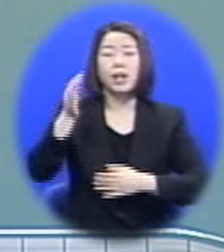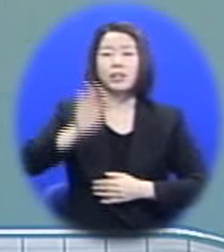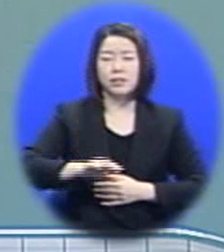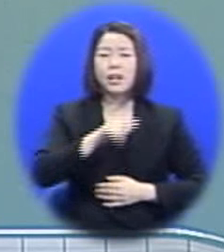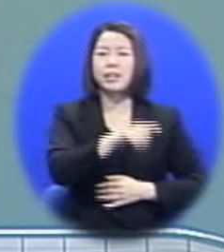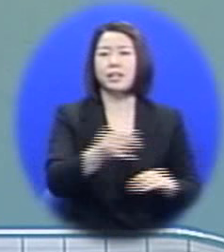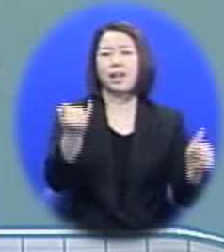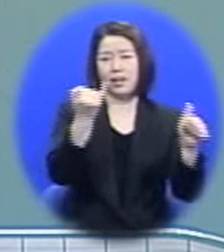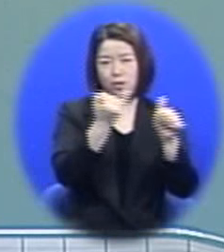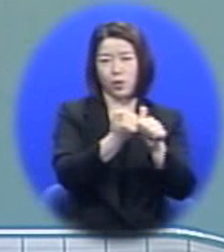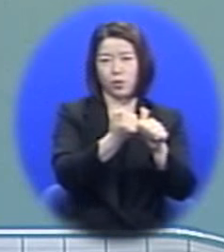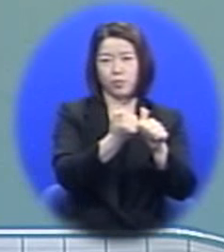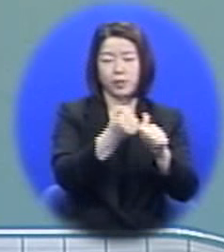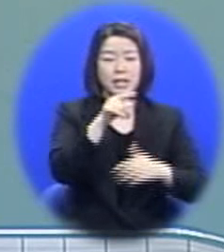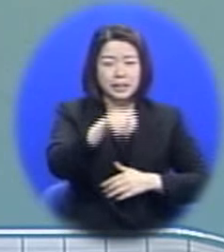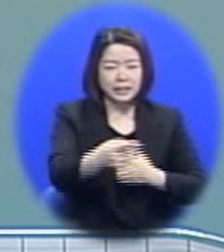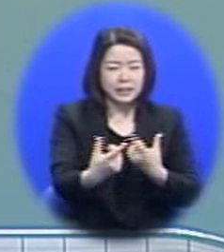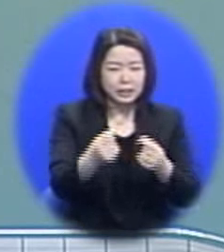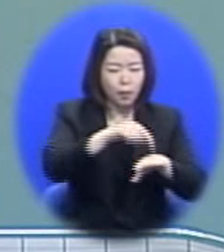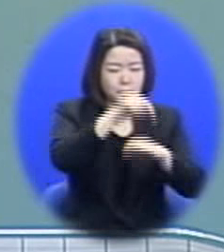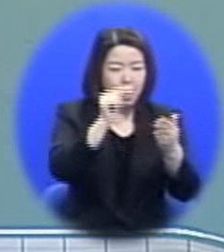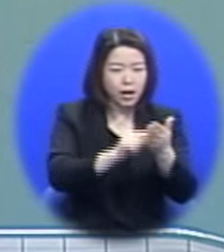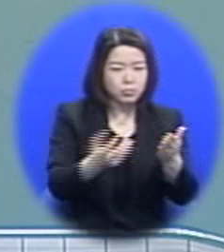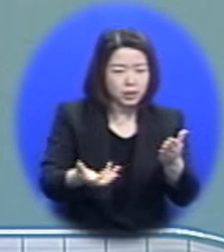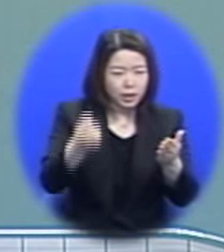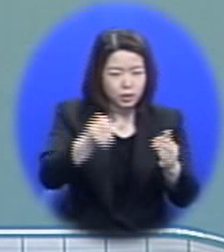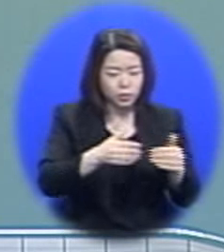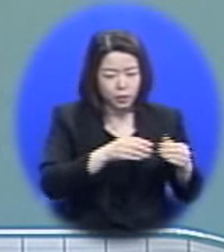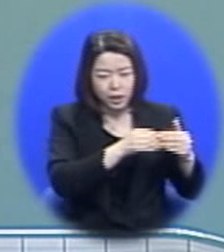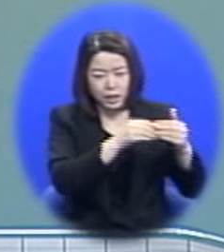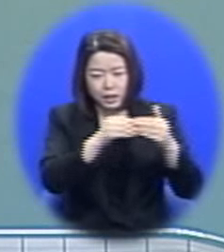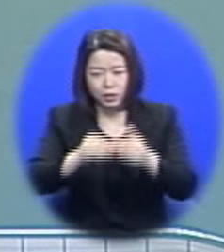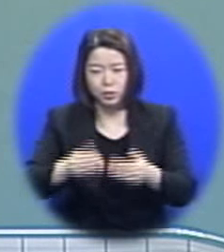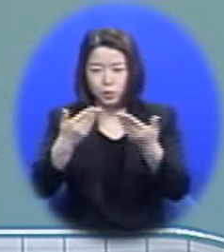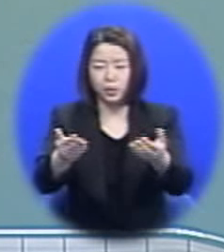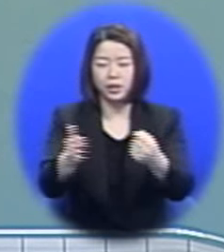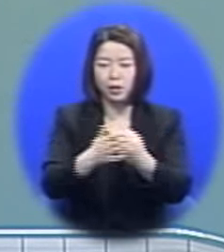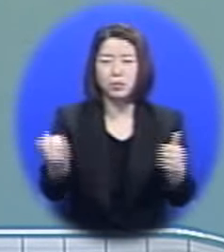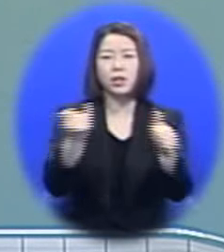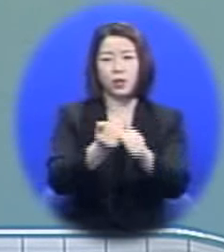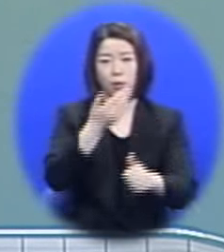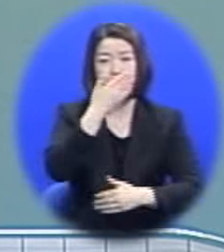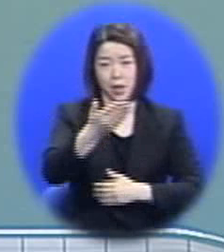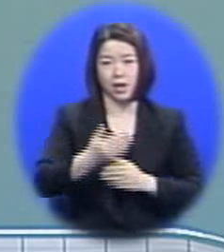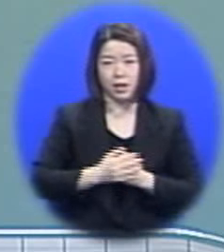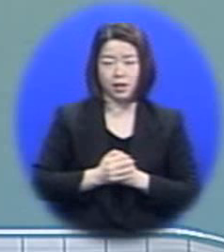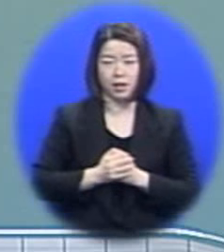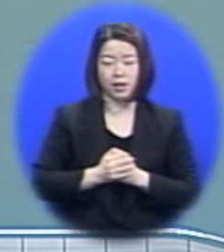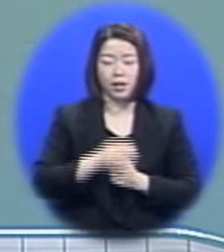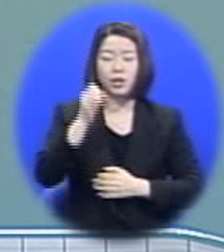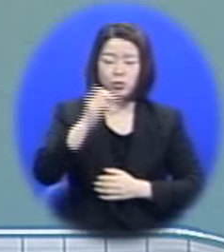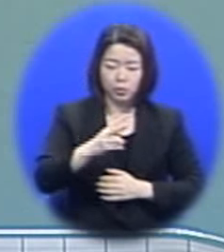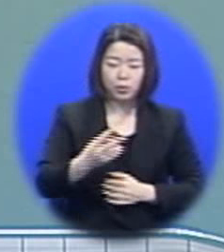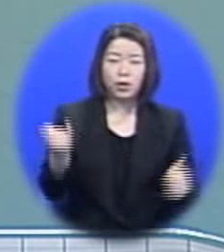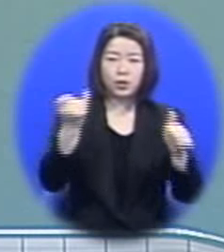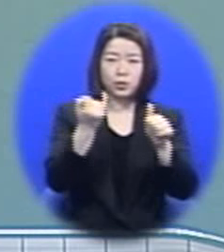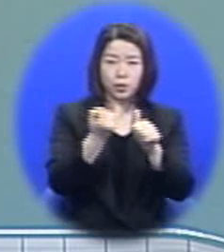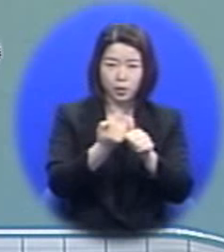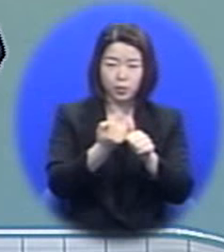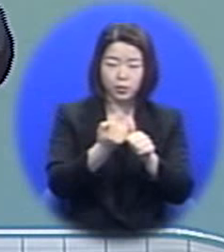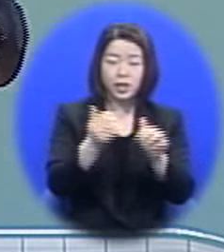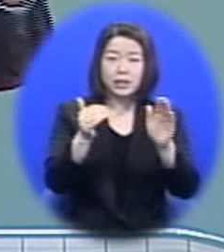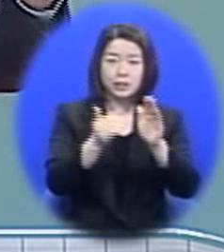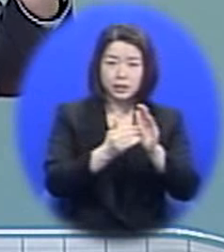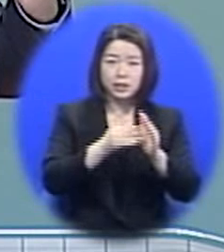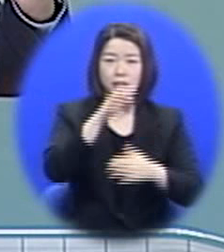하나님이 그런 마음으로 이끌어 가셔서 그렇게 결혼하게 만든 거예요. 그리고 결혼했기 때문에 이제 그